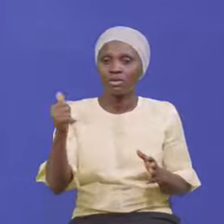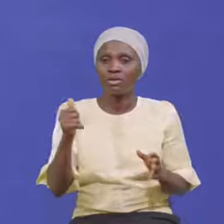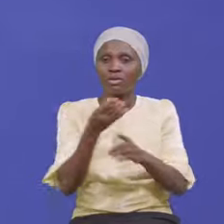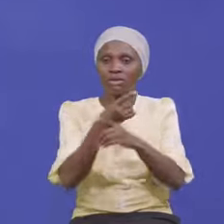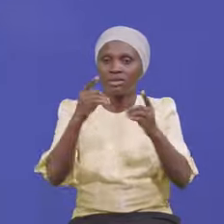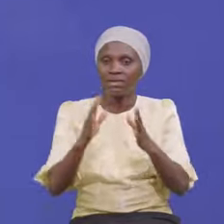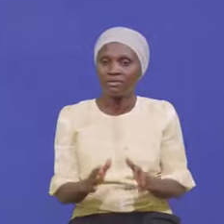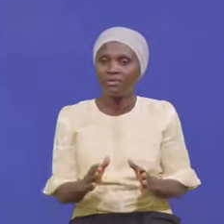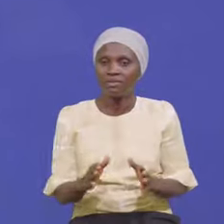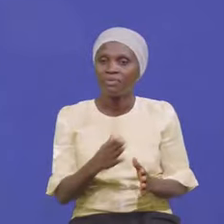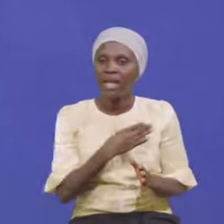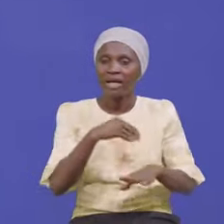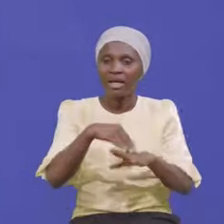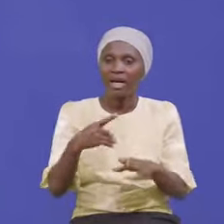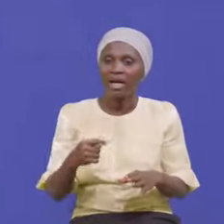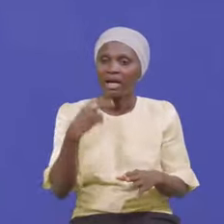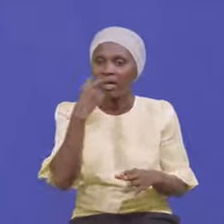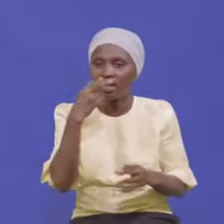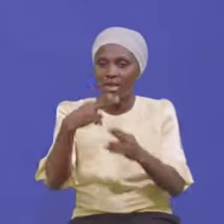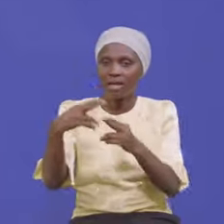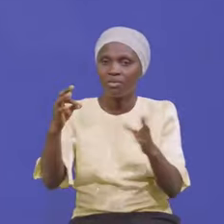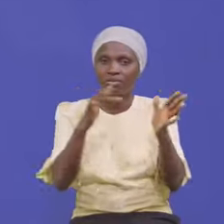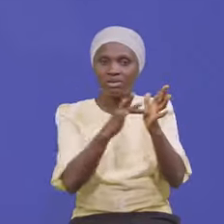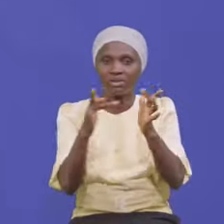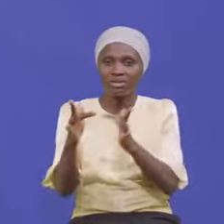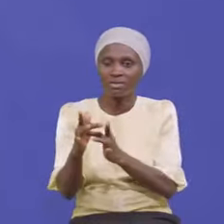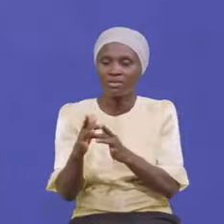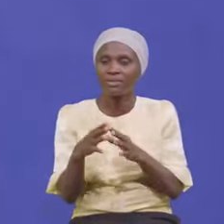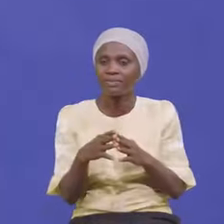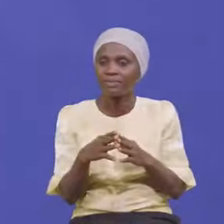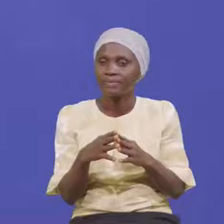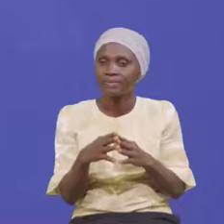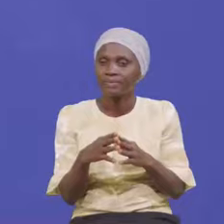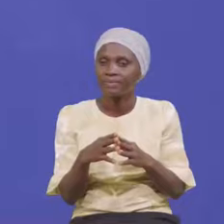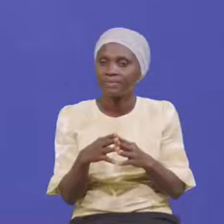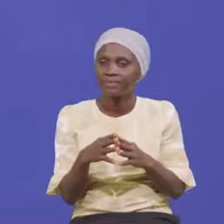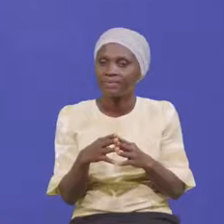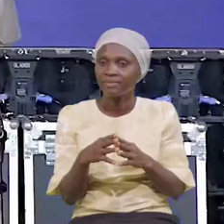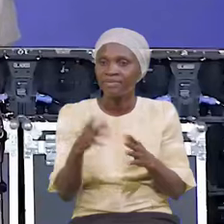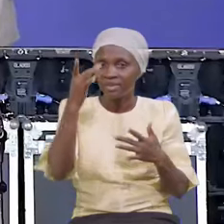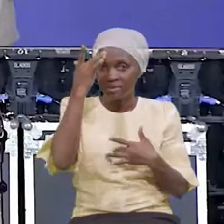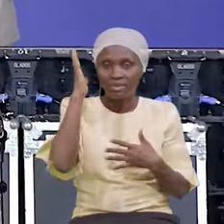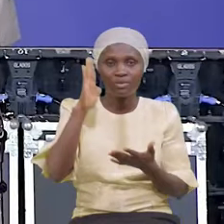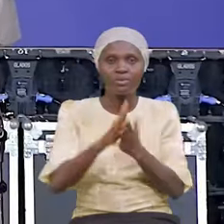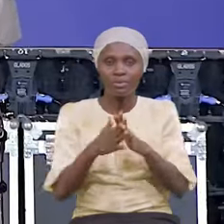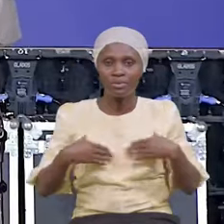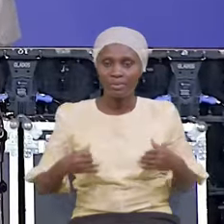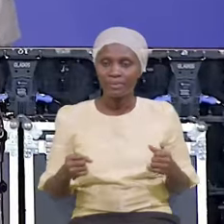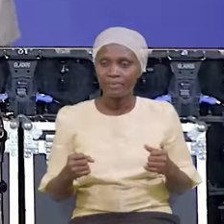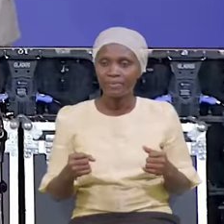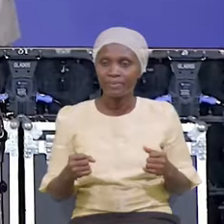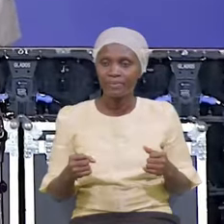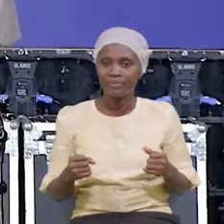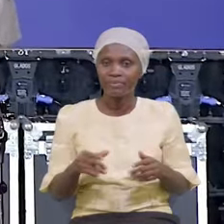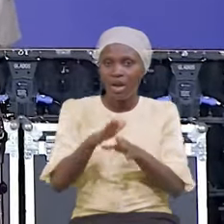విడుదల ఇచ్చేవాడు. And at the mention of the name of Jesus. యేసు నామాన్ని పలకగానే the sick will be healed. రోగులు స్వస్థపరచబడతారు.